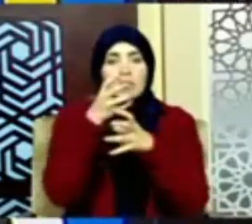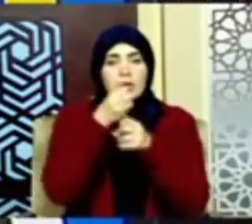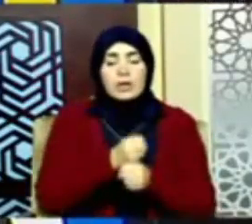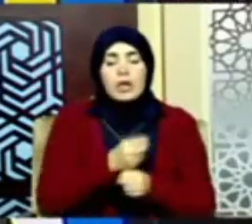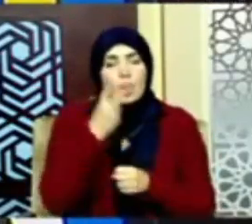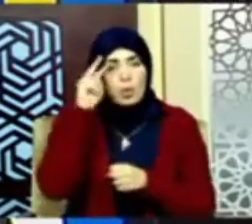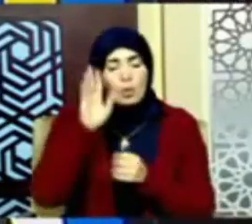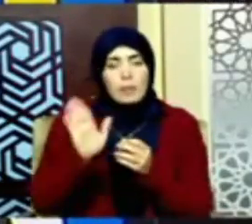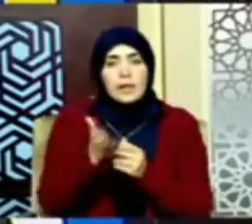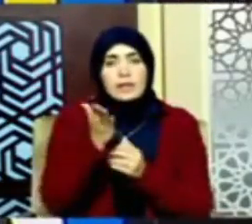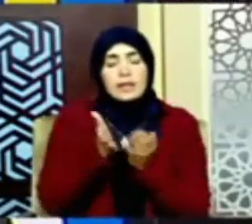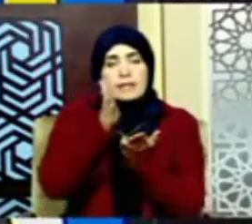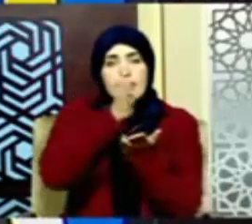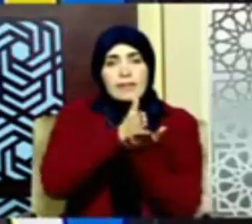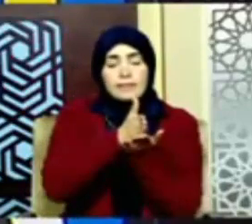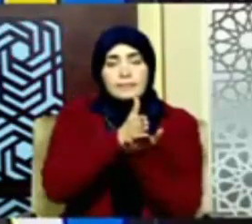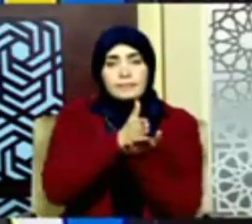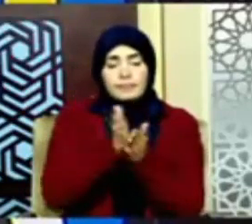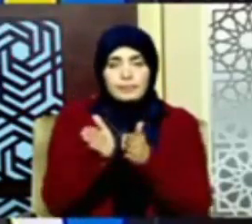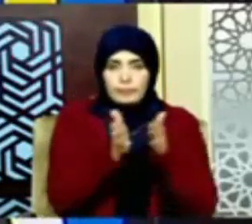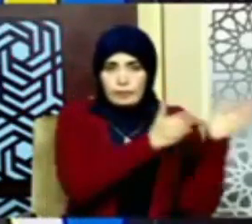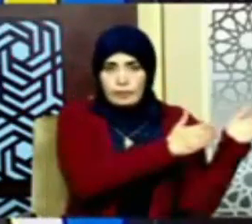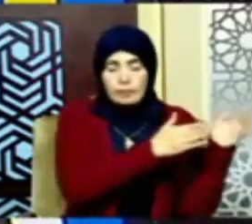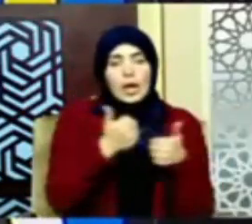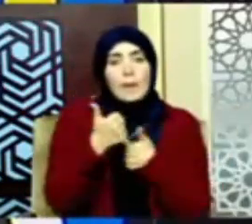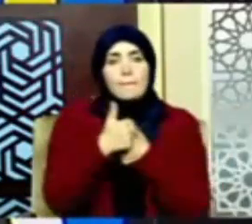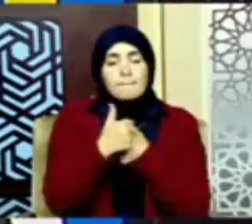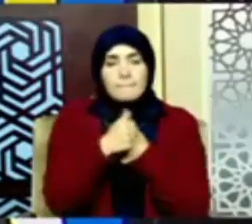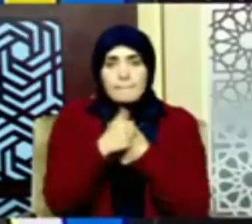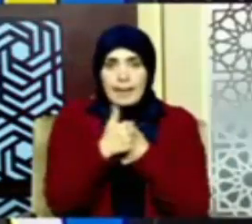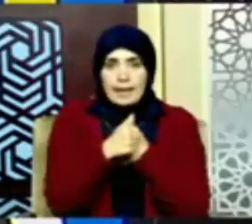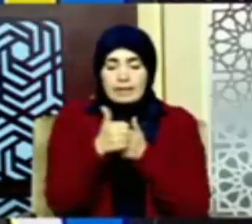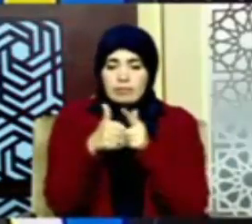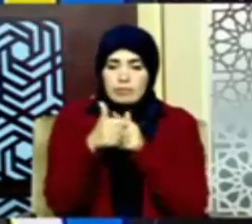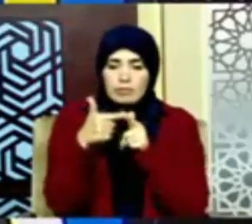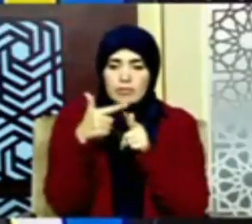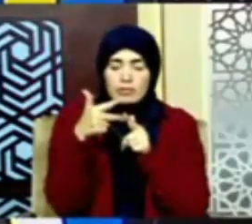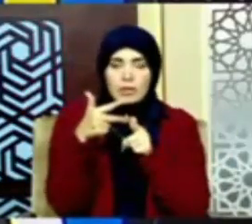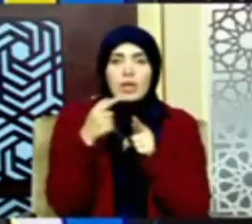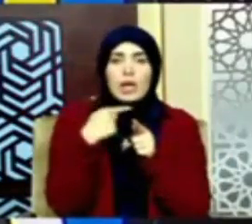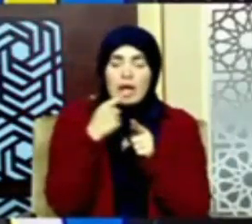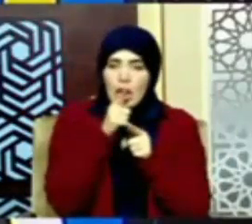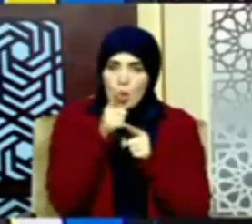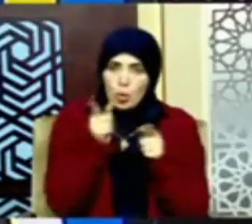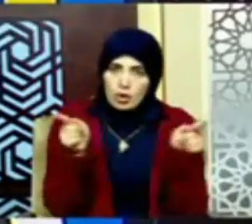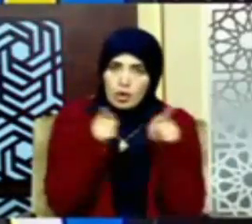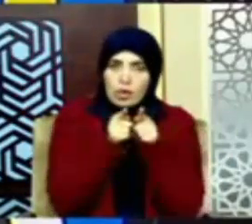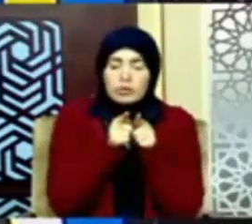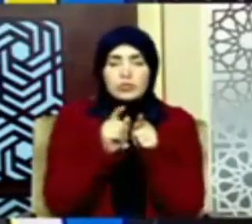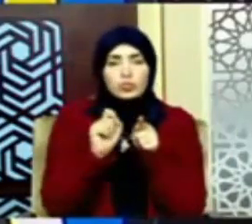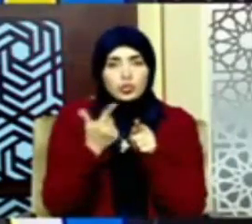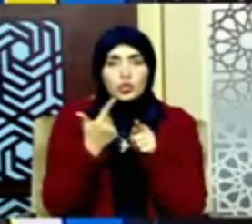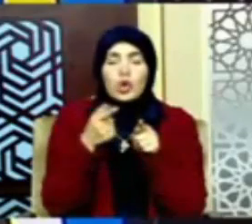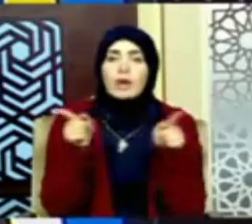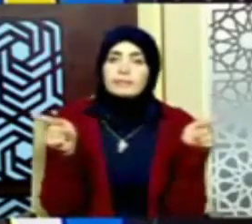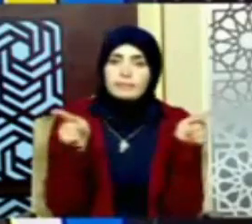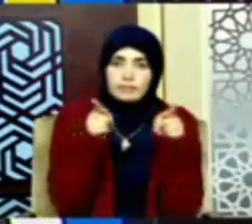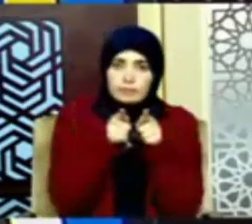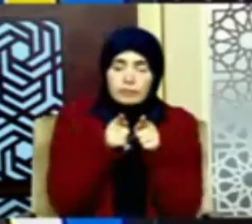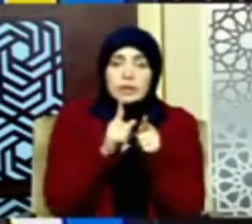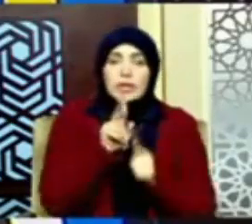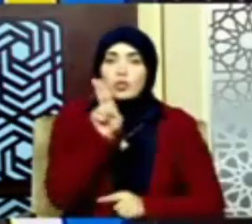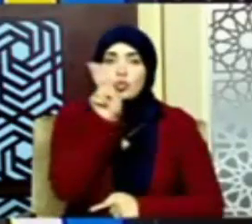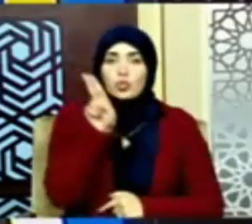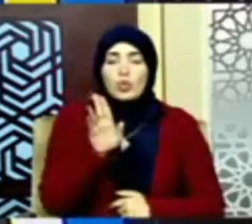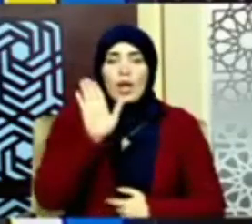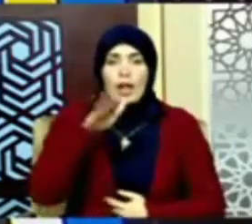اهتدى. بقيت نقاط نحاول أن نلخصها على عجل. هل بالعلم